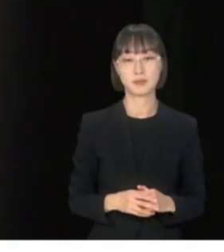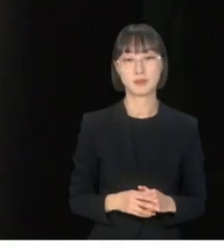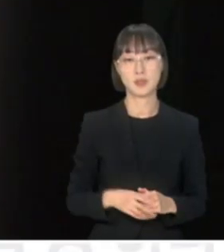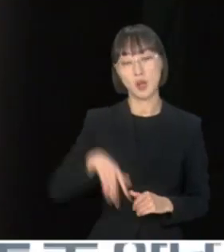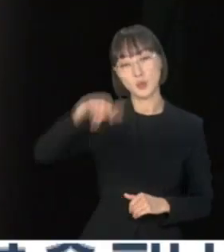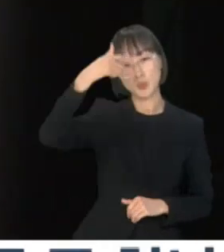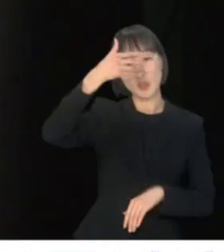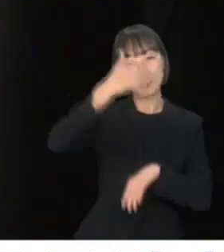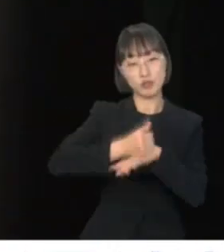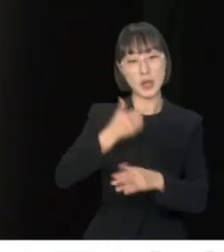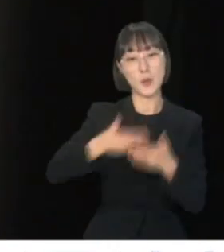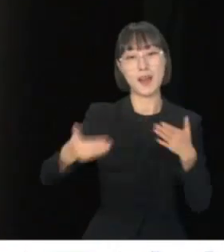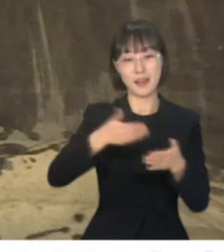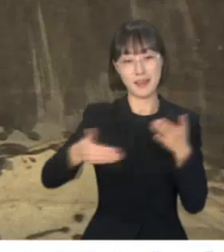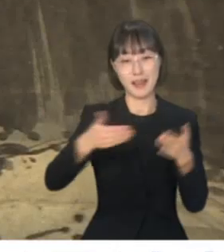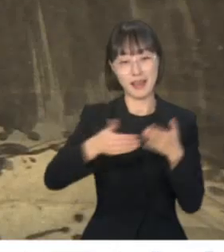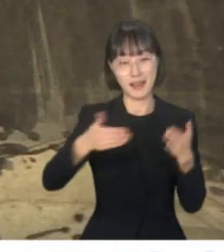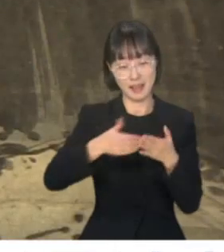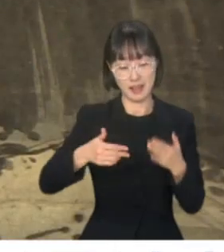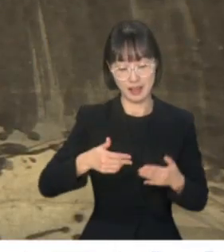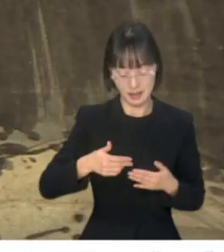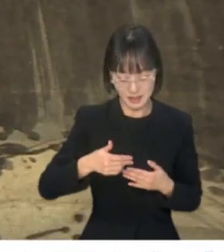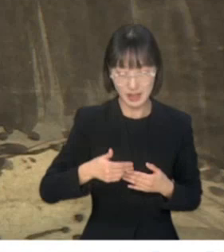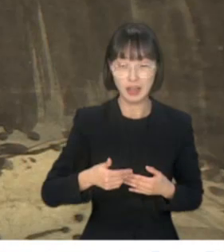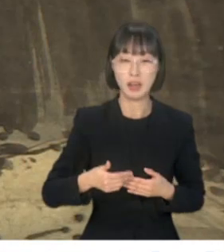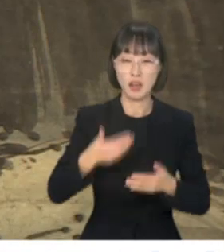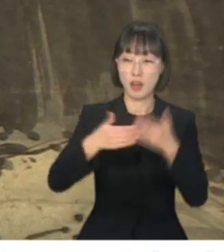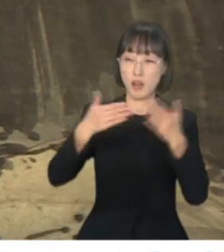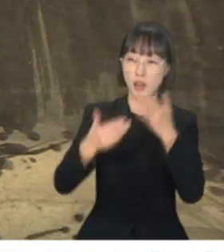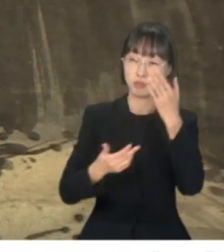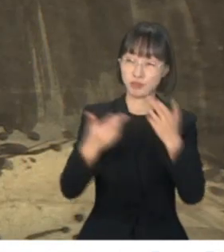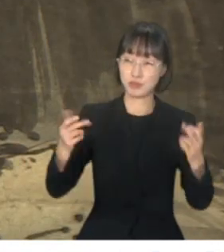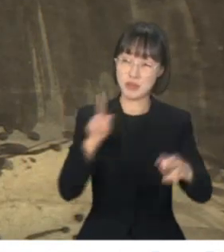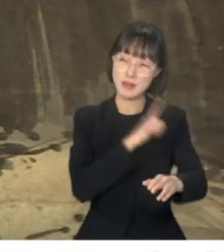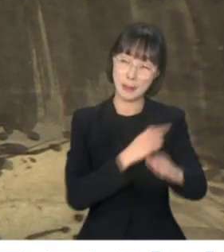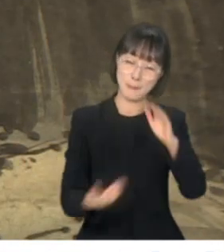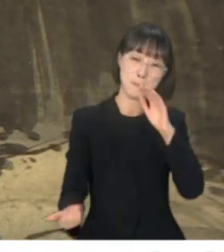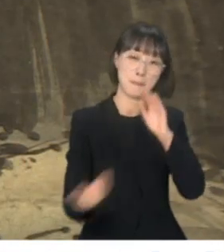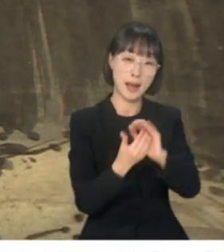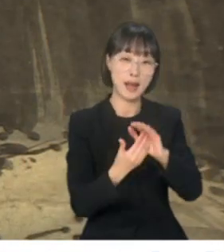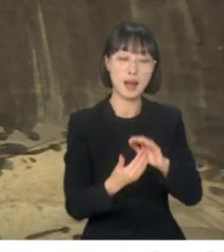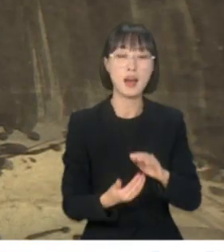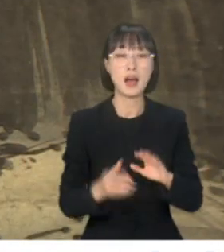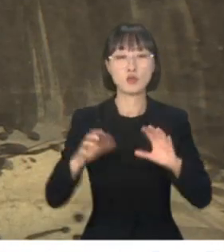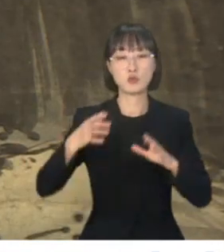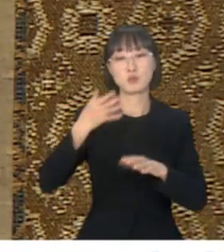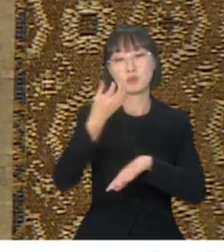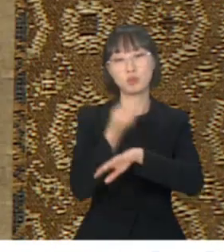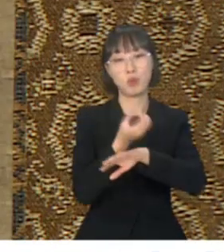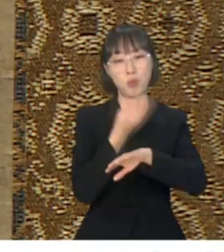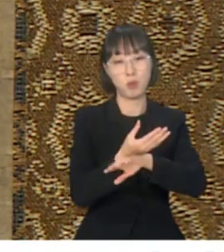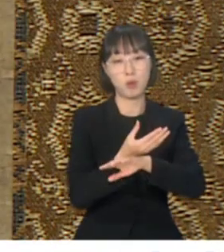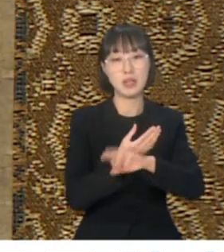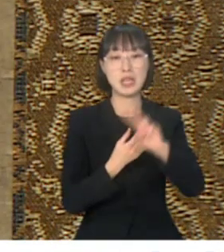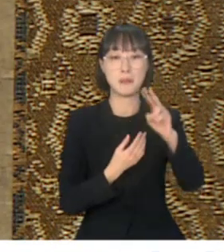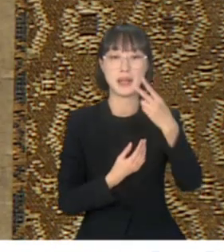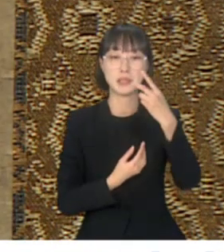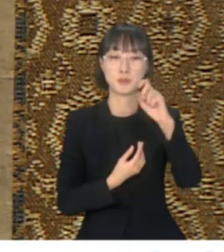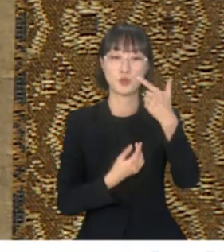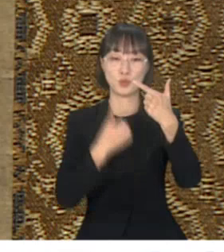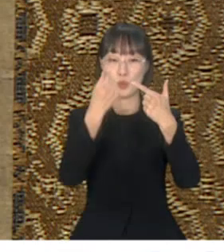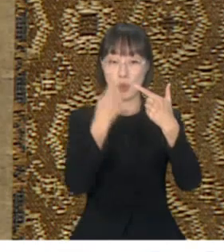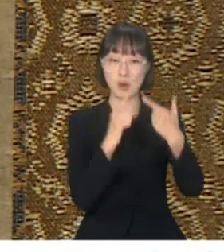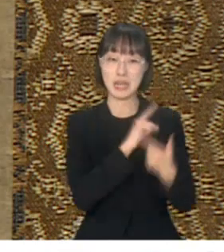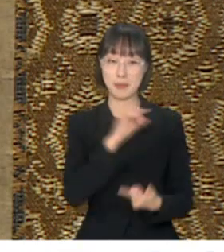조선 후기 화가 겸재 정선의 걸작으로 꼽히는 국보 216호 인왕제색도. 고 이건희